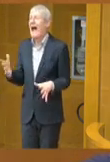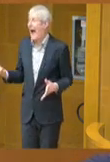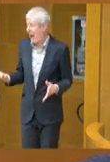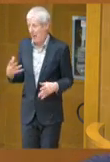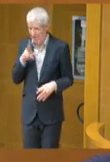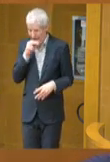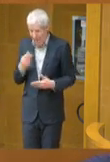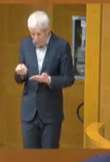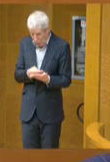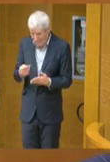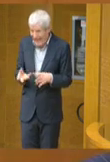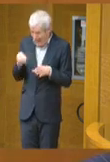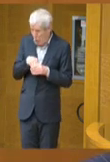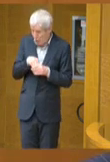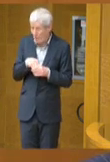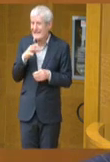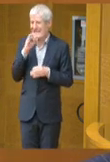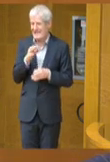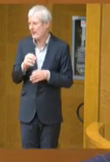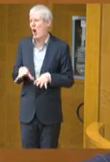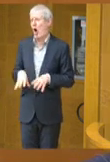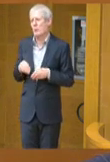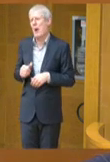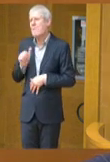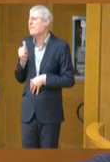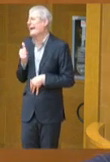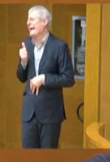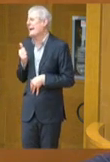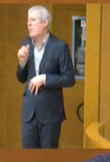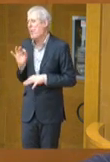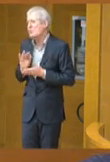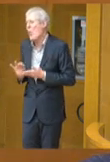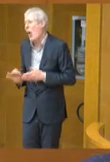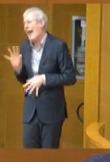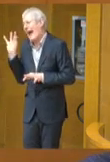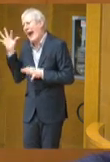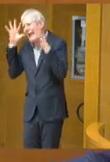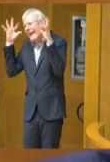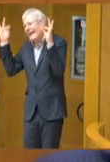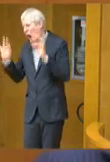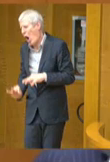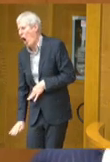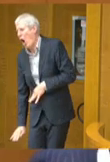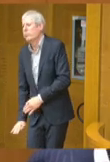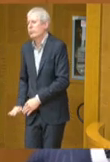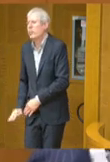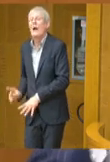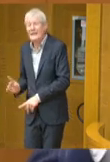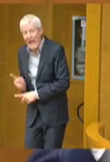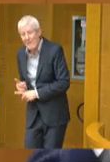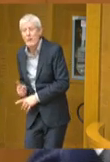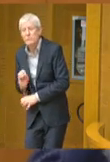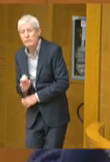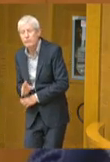parliamo di progetti che fin dai primi gradi della scuola, fin dai nidi, sono aperti e costruiti per essere accessibili e sono in grado